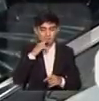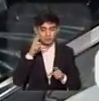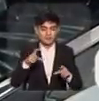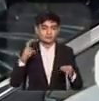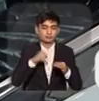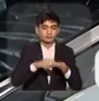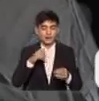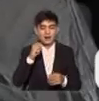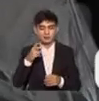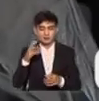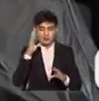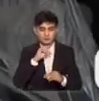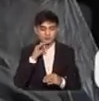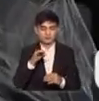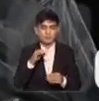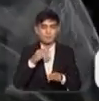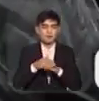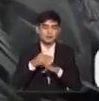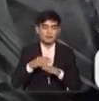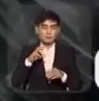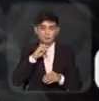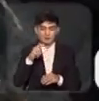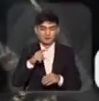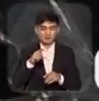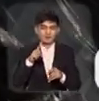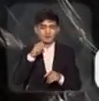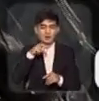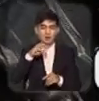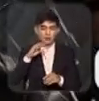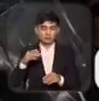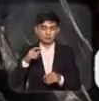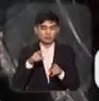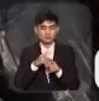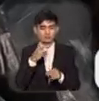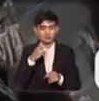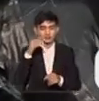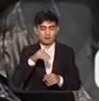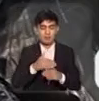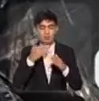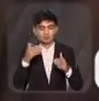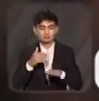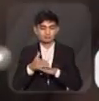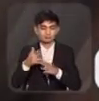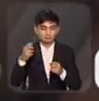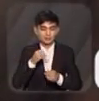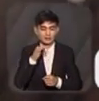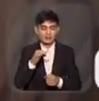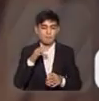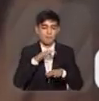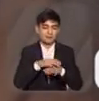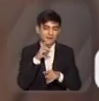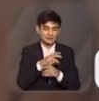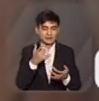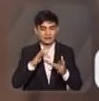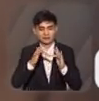главное условие это беззалоговый кредит на сумму не менее 200 тысяч тенге для этого надо либо прийти в отделение банка либо подать